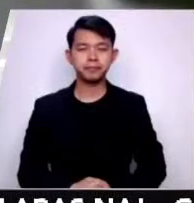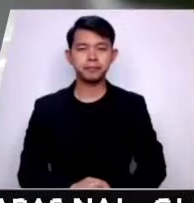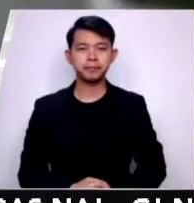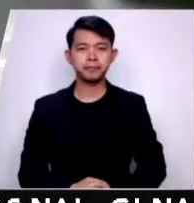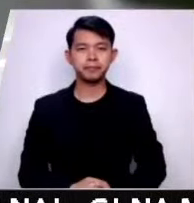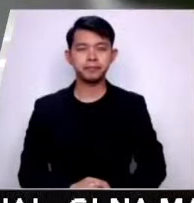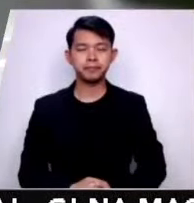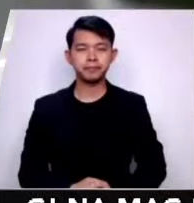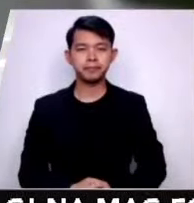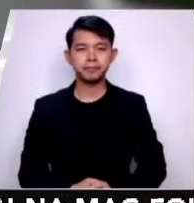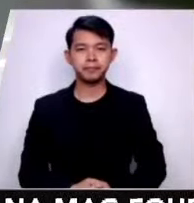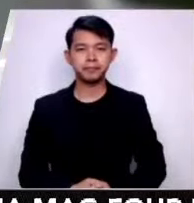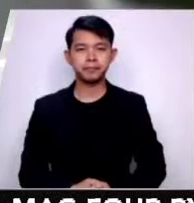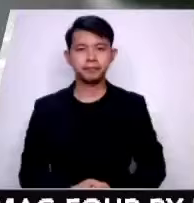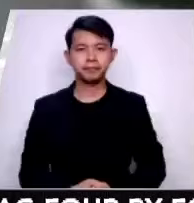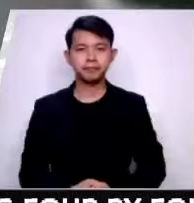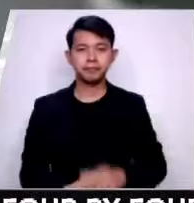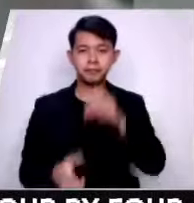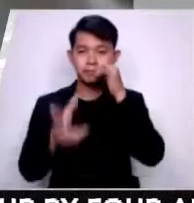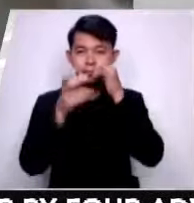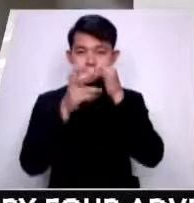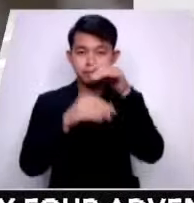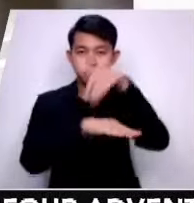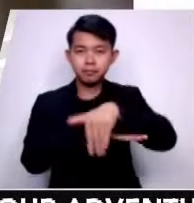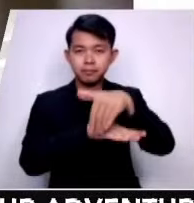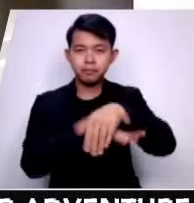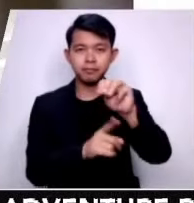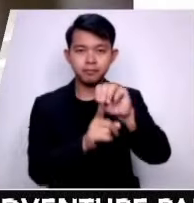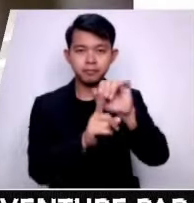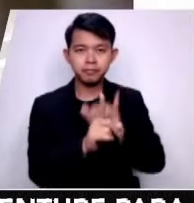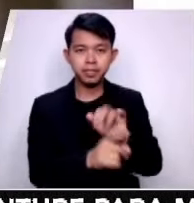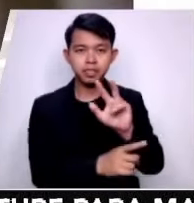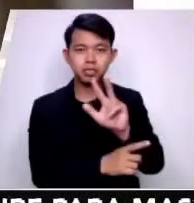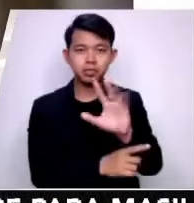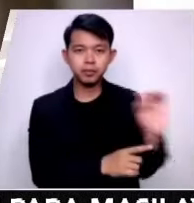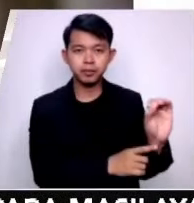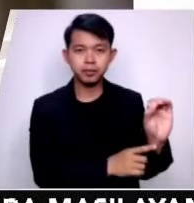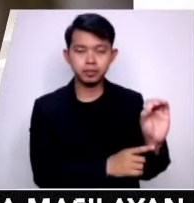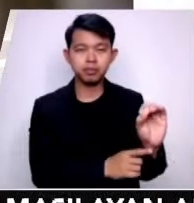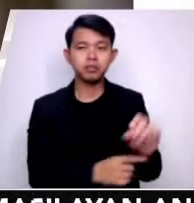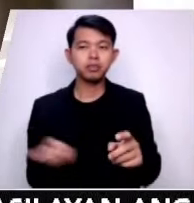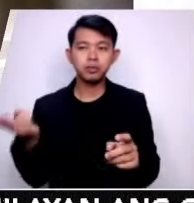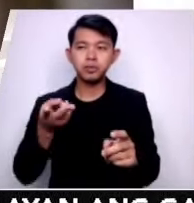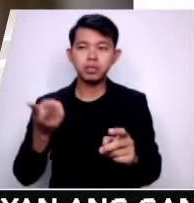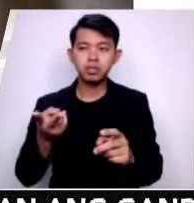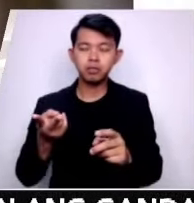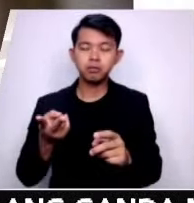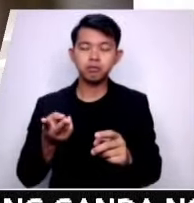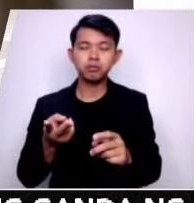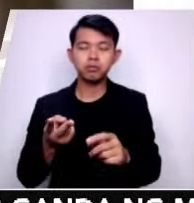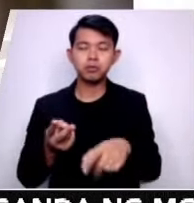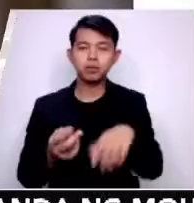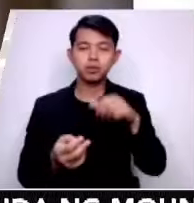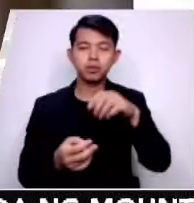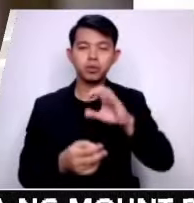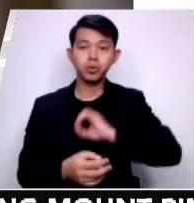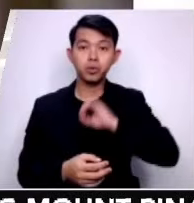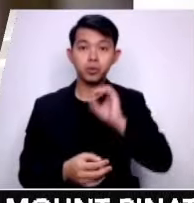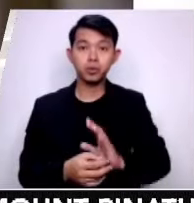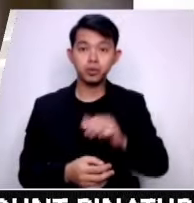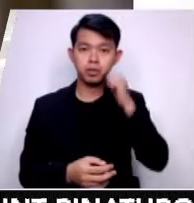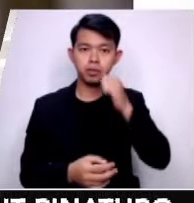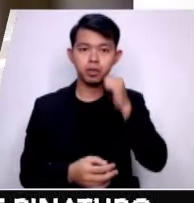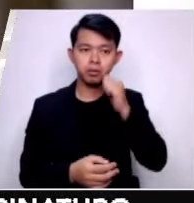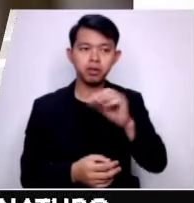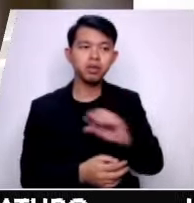Kuha yan gabi ng May 30 habang nag-uusap ang among babae at kanyang tauhan. Bigla itong yumuko na tila may kukunin sa may